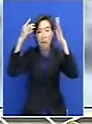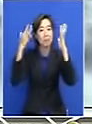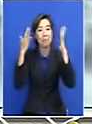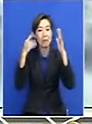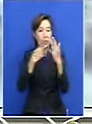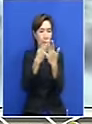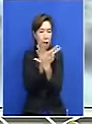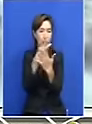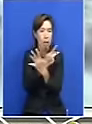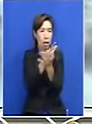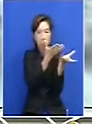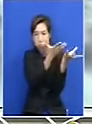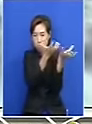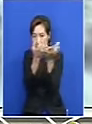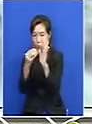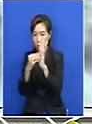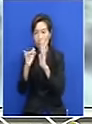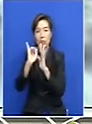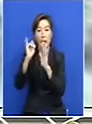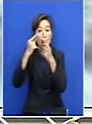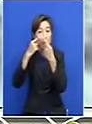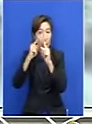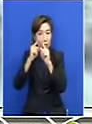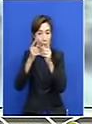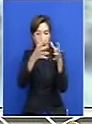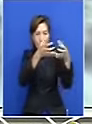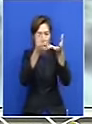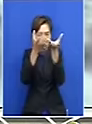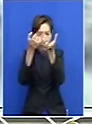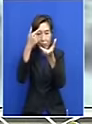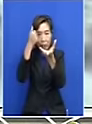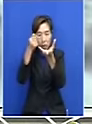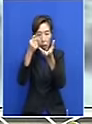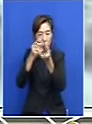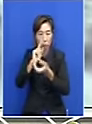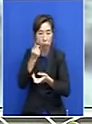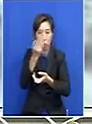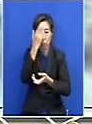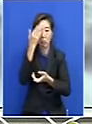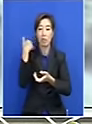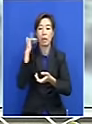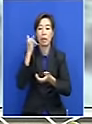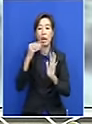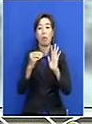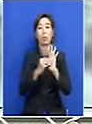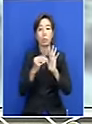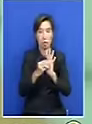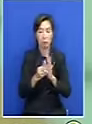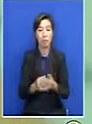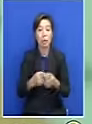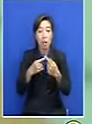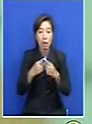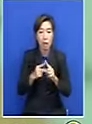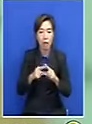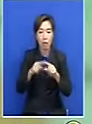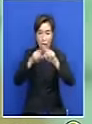ชบุรีกาญจนบุรีเคลื่อนเข้ามาปกคลุมนะครับยกเว้นกลุ่มฝนที่จะก่อตัวอย่างกระทันหันในพื้นที่ของกรุงเทพมหานครนะครับแต่